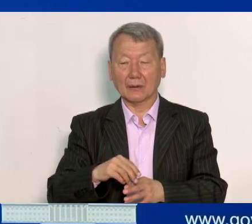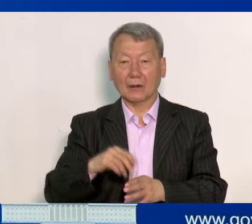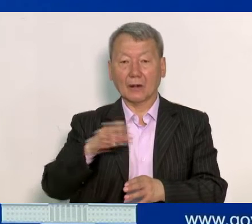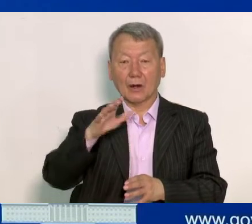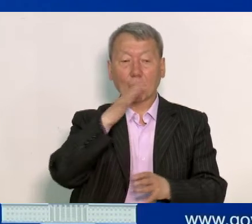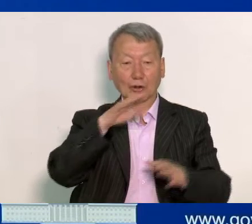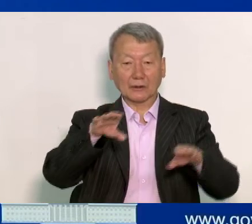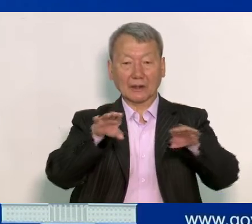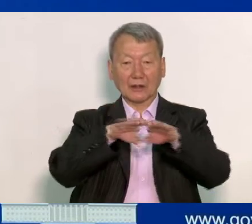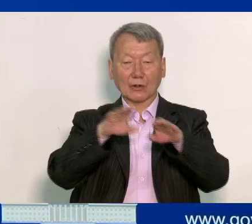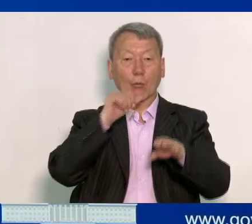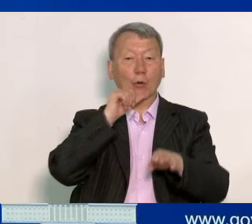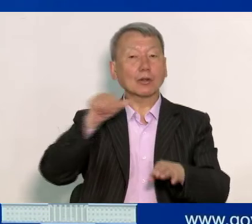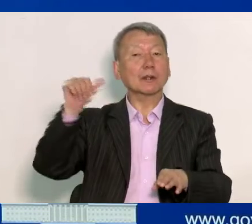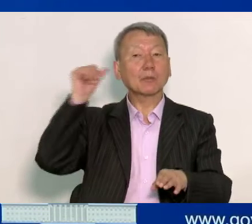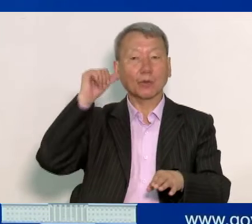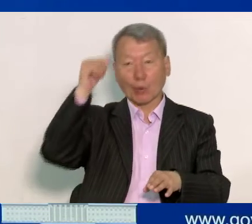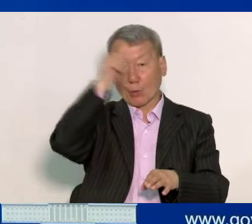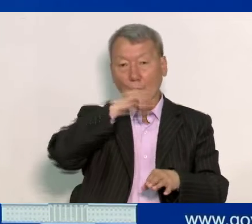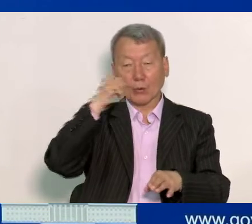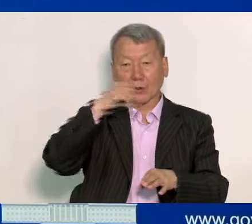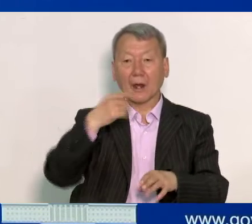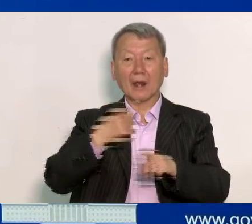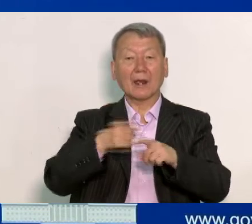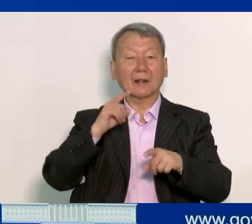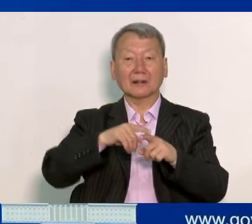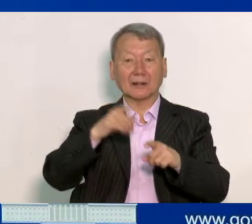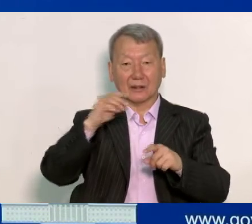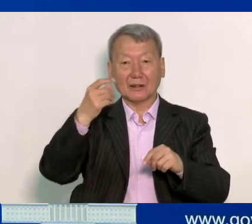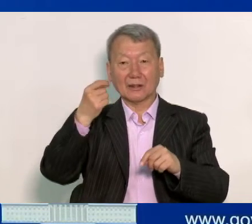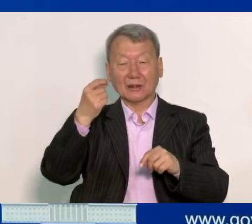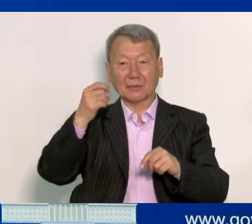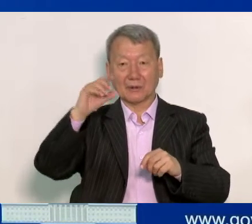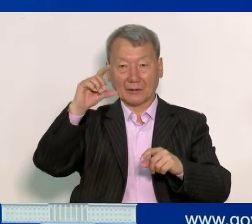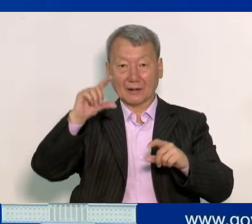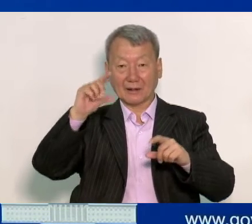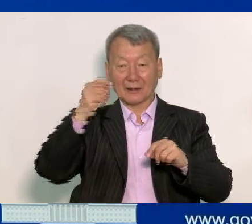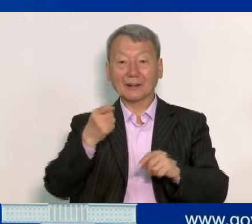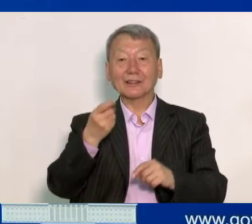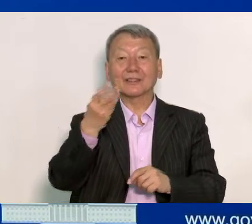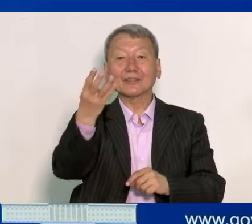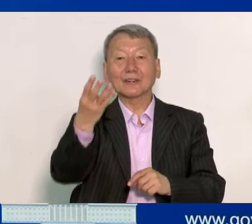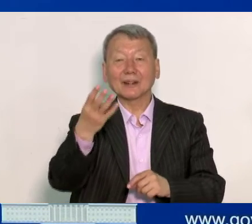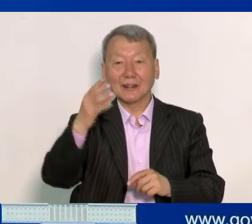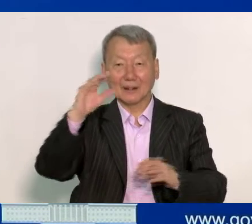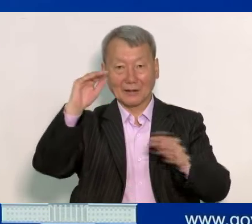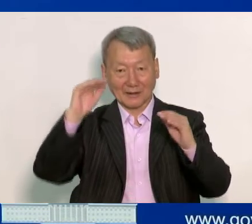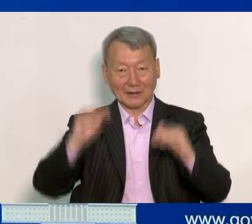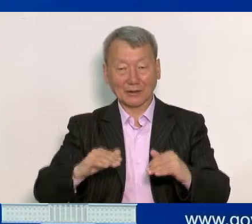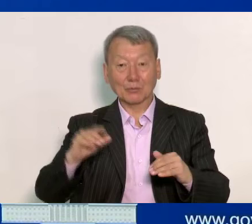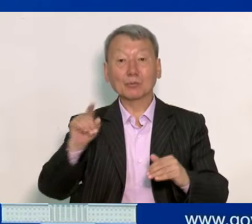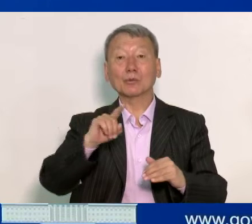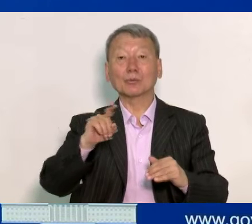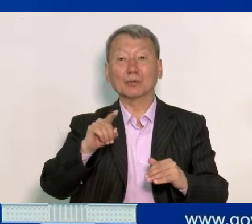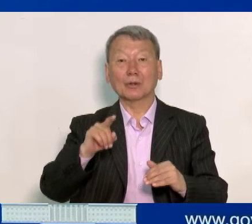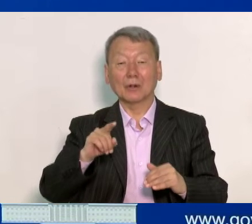по сравнению с прошлым годом, конечно, это немножко цифры у нас низкие, потому что